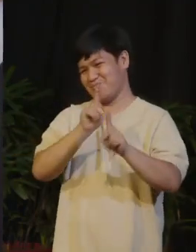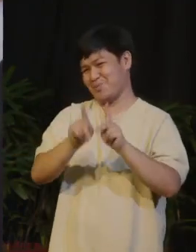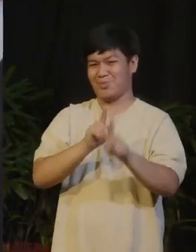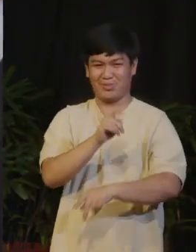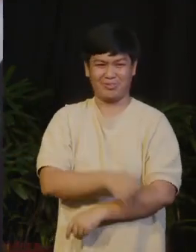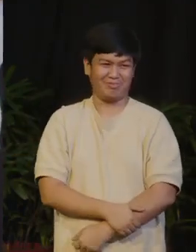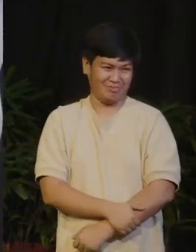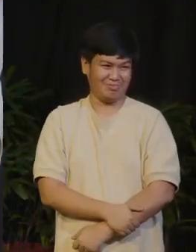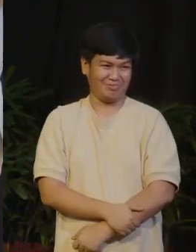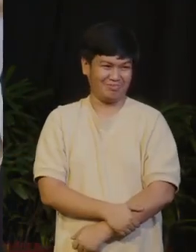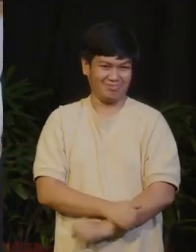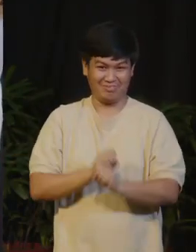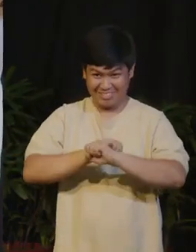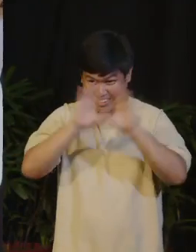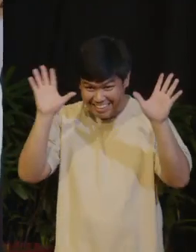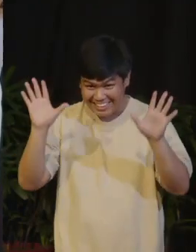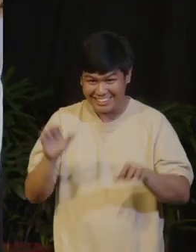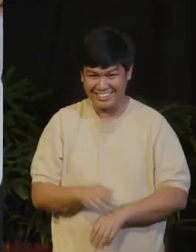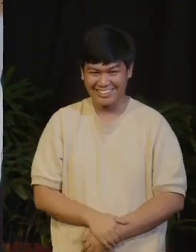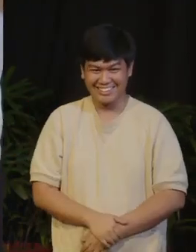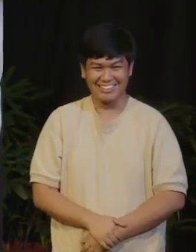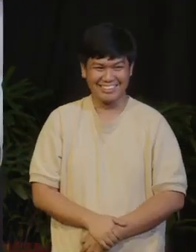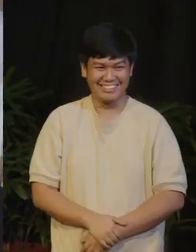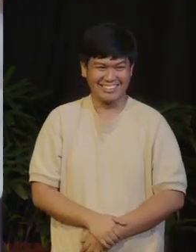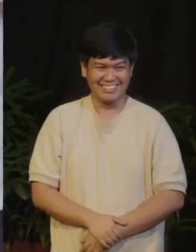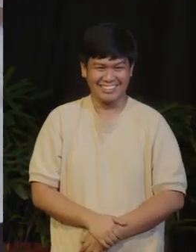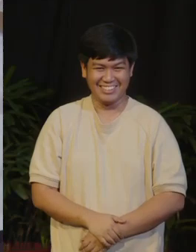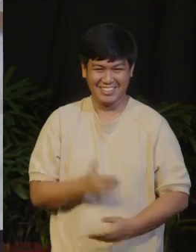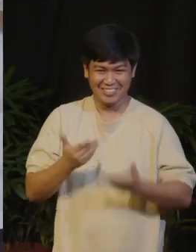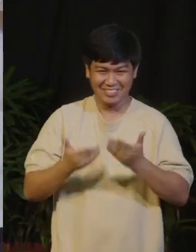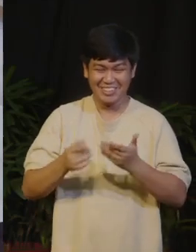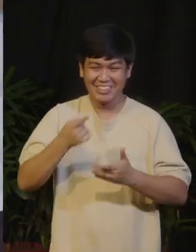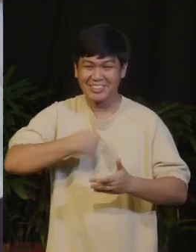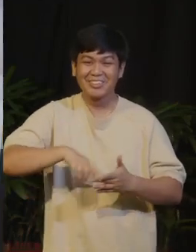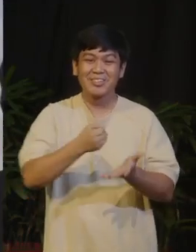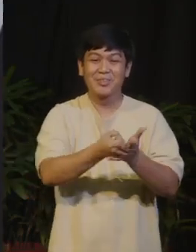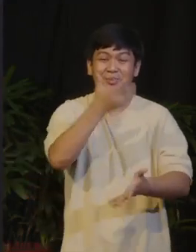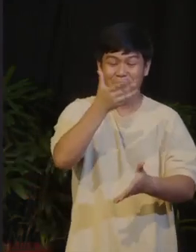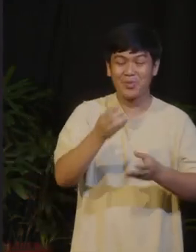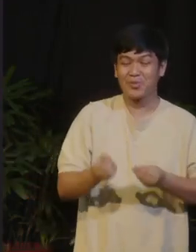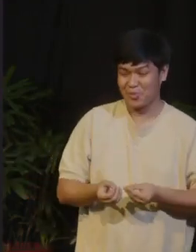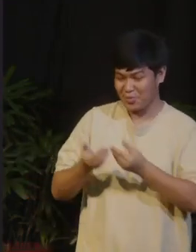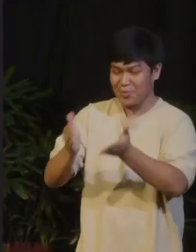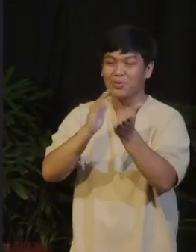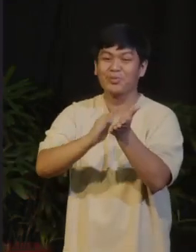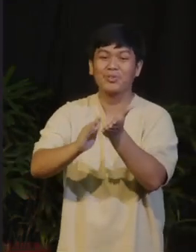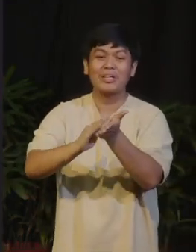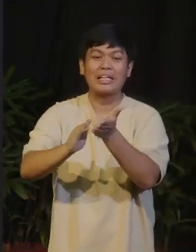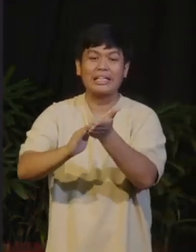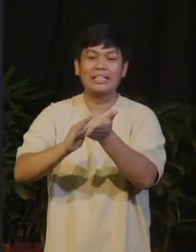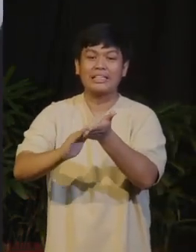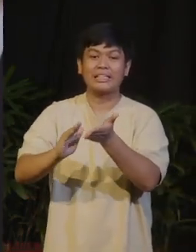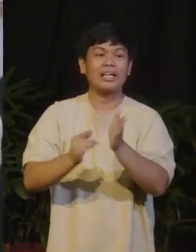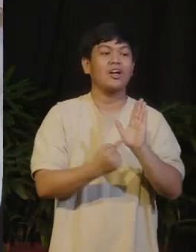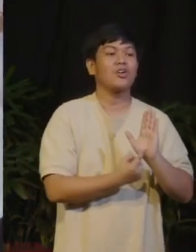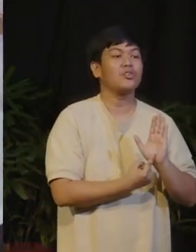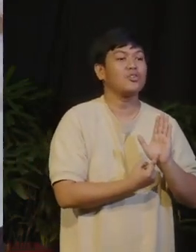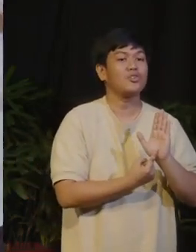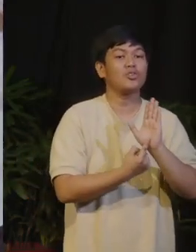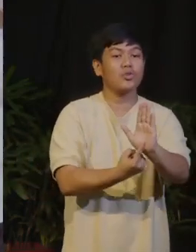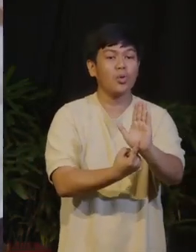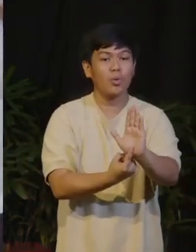iba. Ang ating mayamang pagpapatawad sa ating kapwa ay pagsusukli sa iba ng